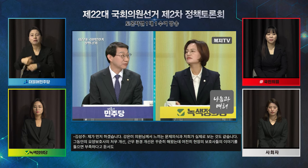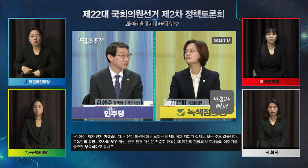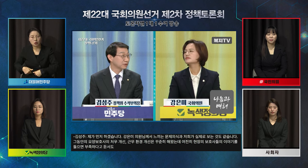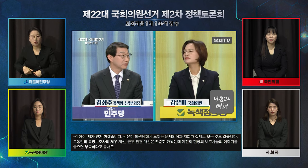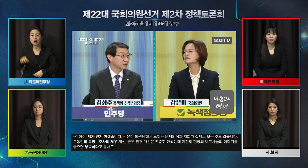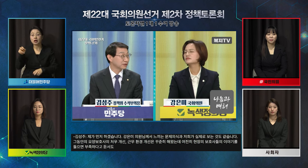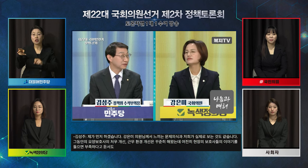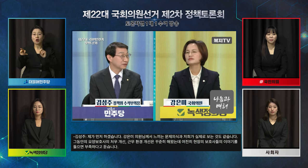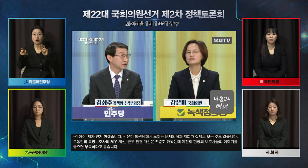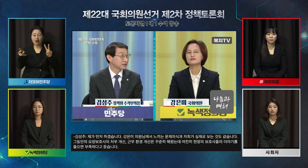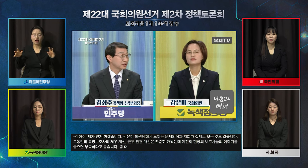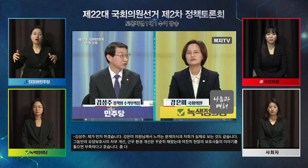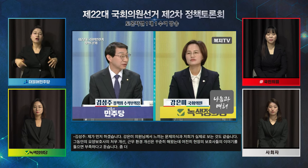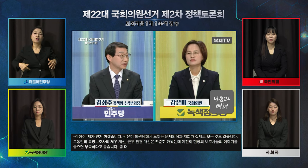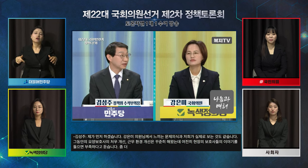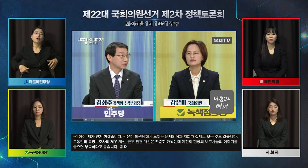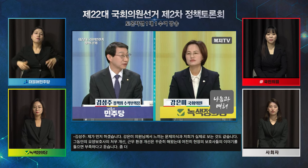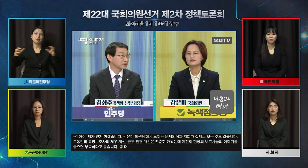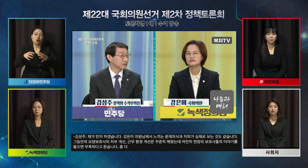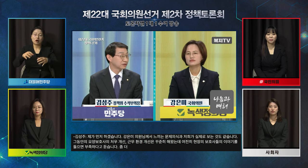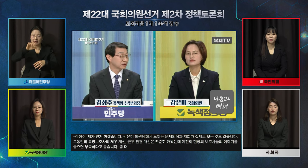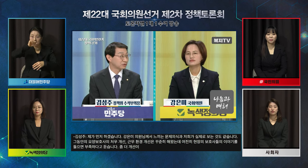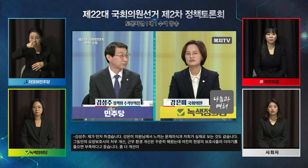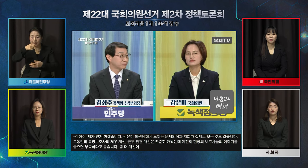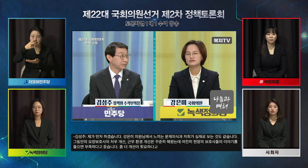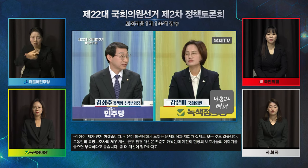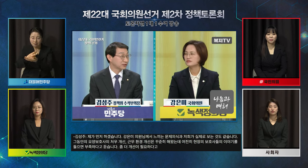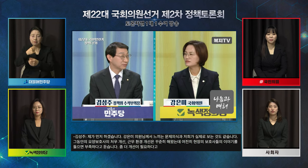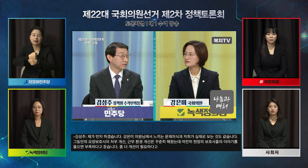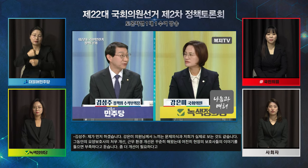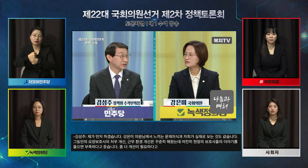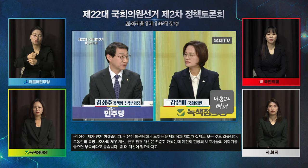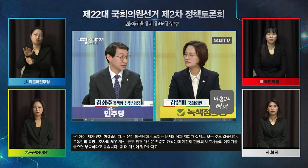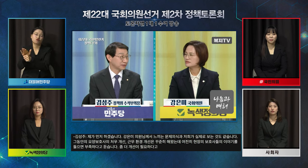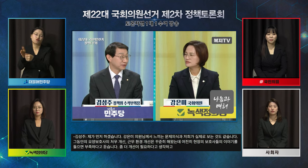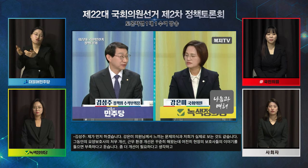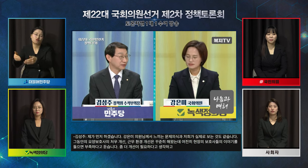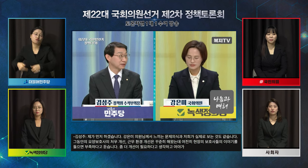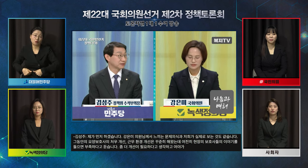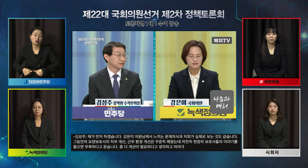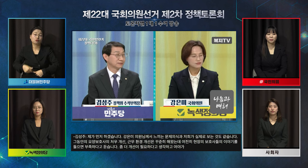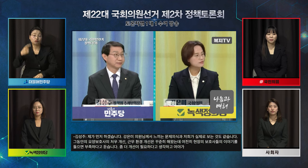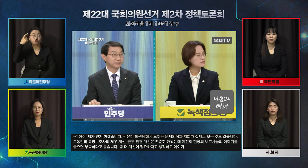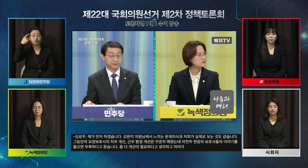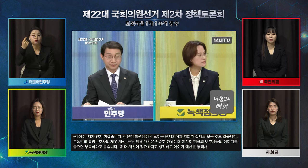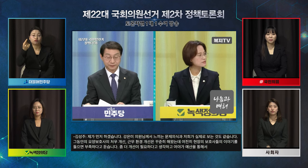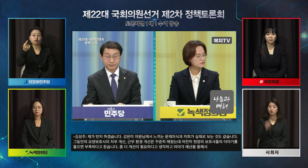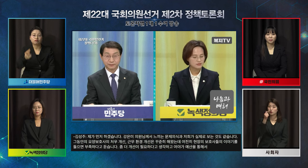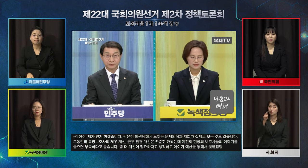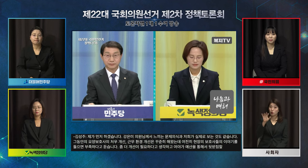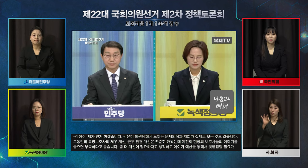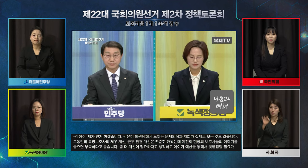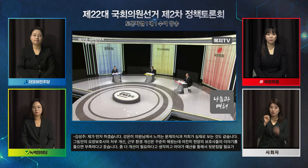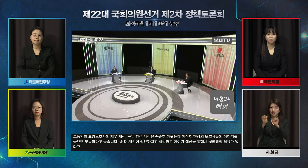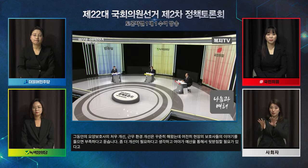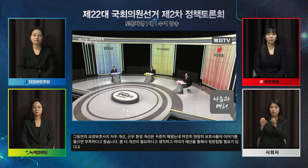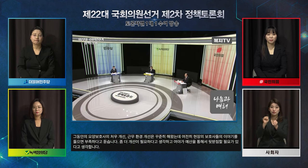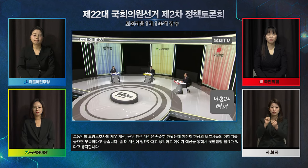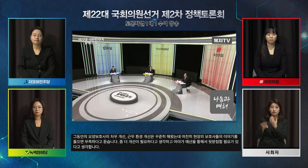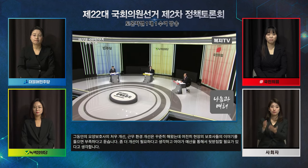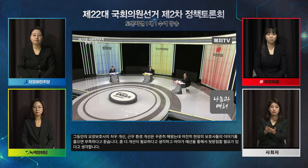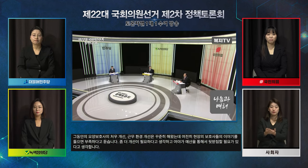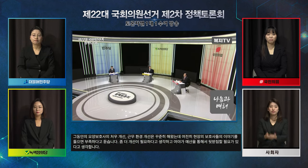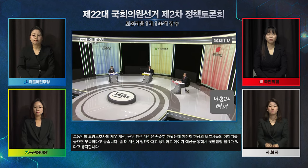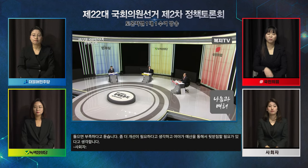여야가 협력해서 제도나 예산을 통해서 뒷받침할 필요가 있다고 생각합니다. 홍석철 본부장 답변해 주시죠. 저도